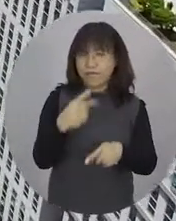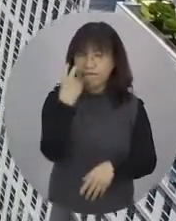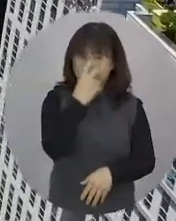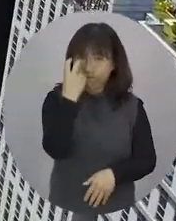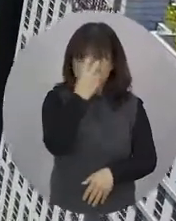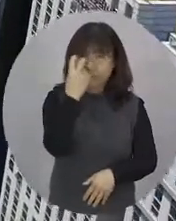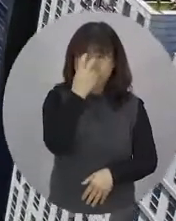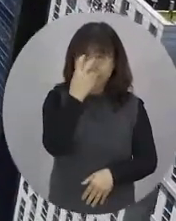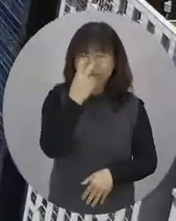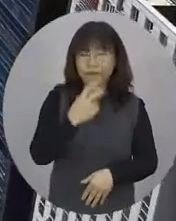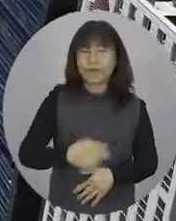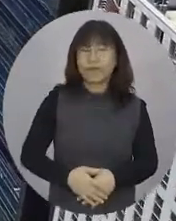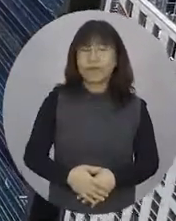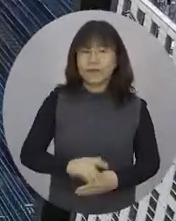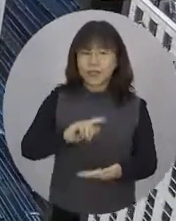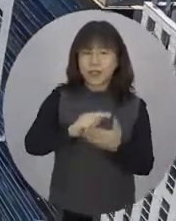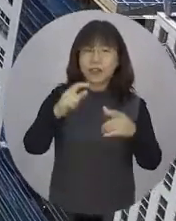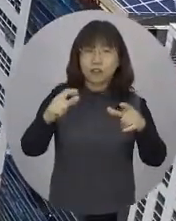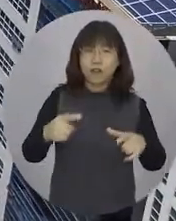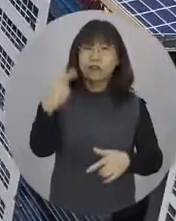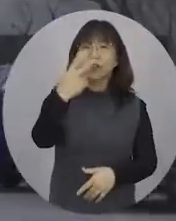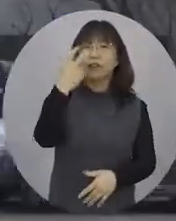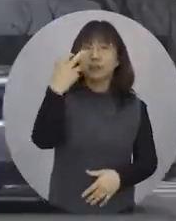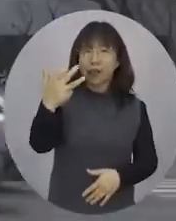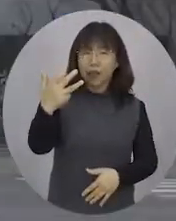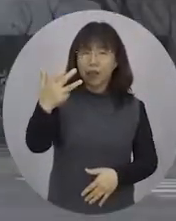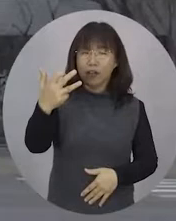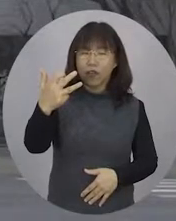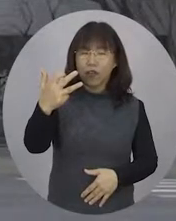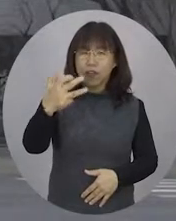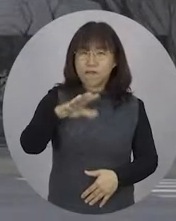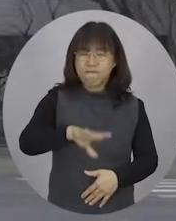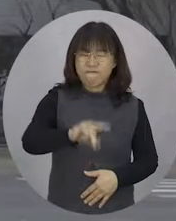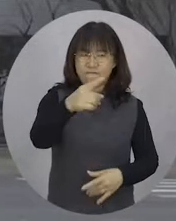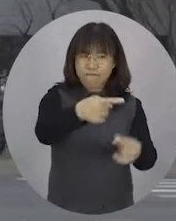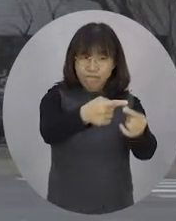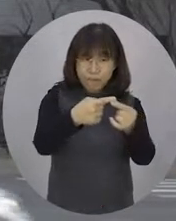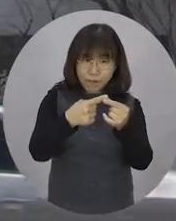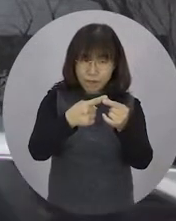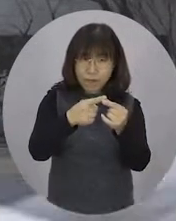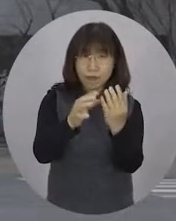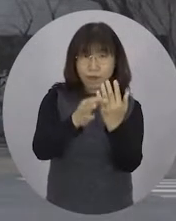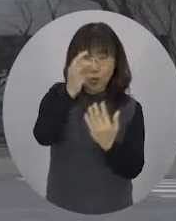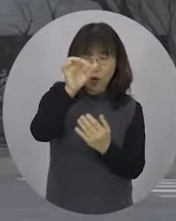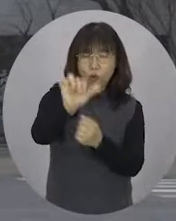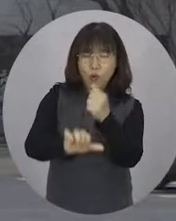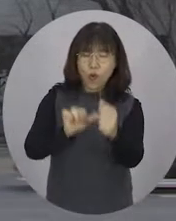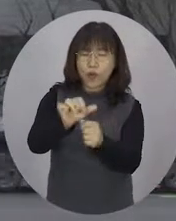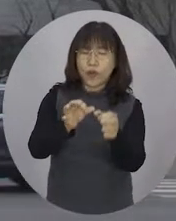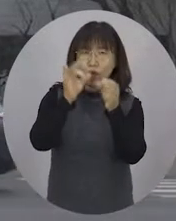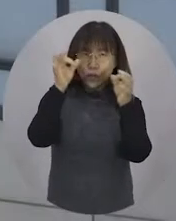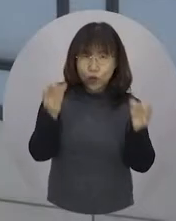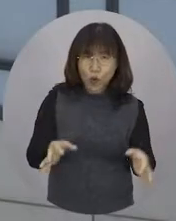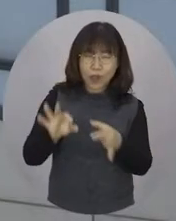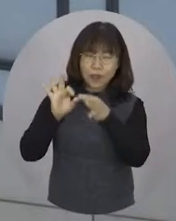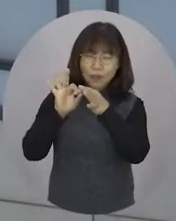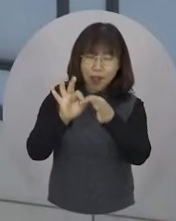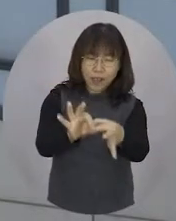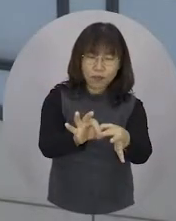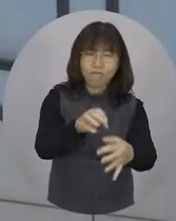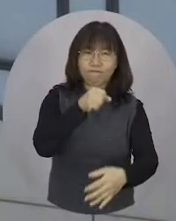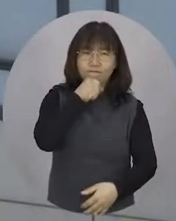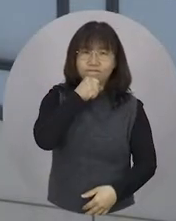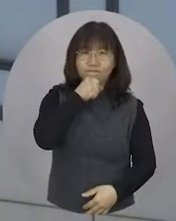평가하는 지방재정모니터링 제도로 강서구는 2018년 최우수 선정을 시작으로 5년 연속 우수한 성적을